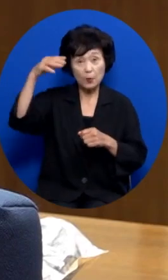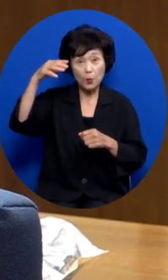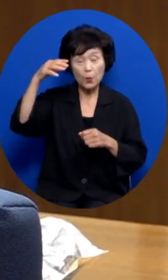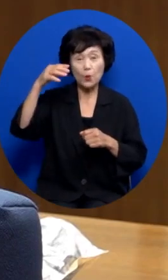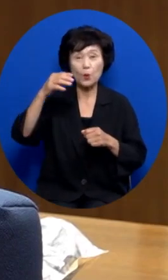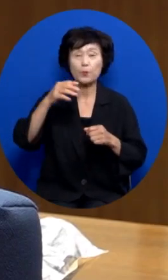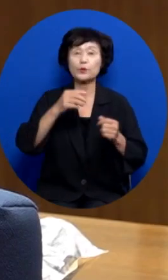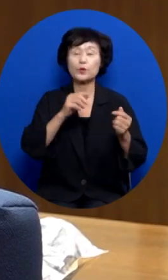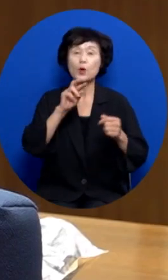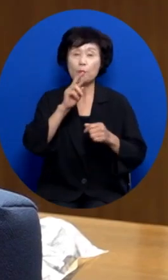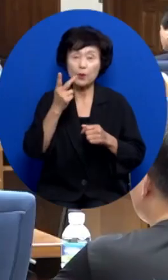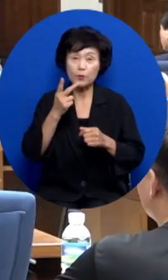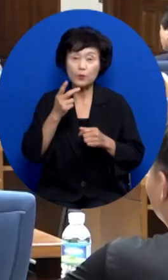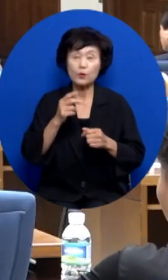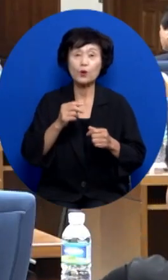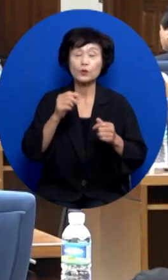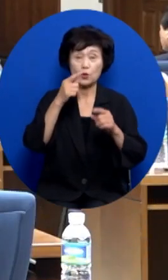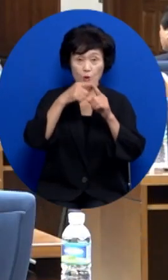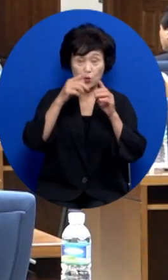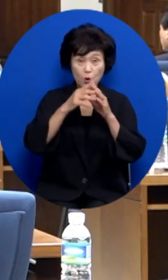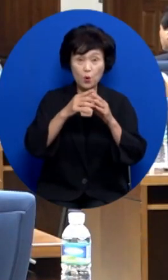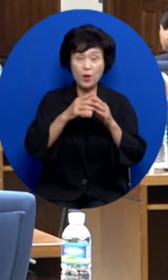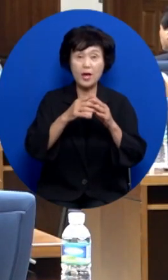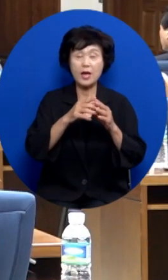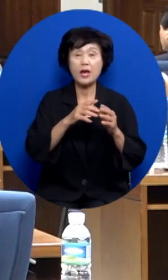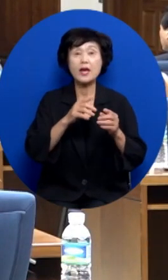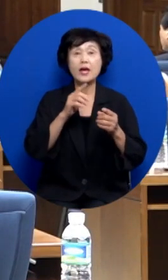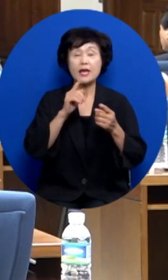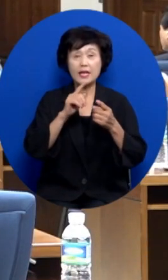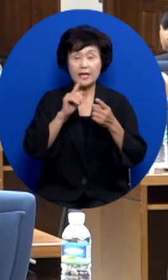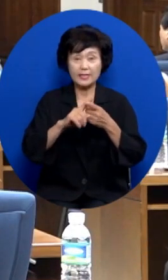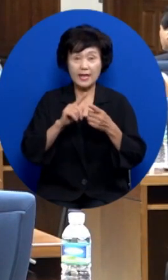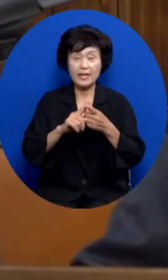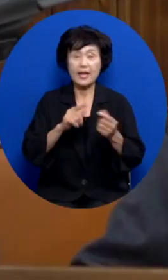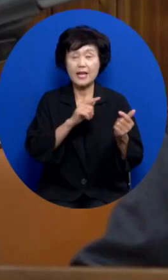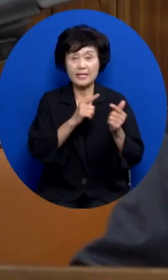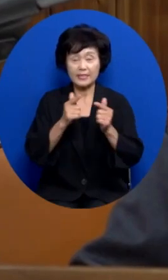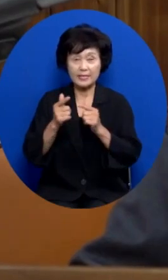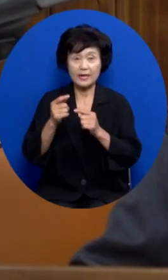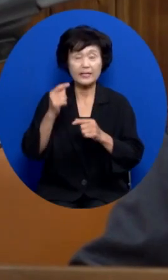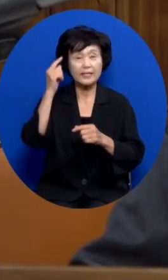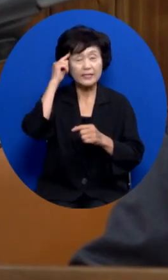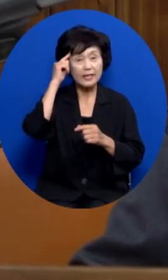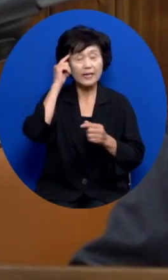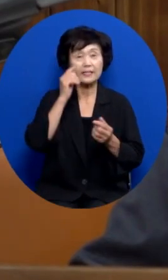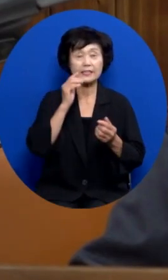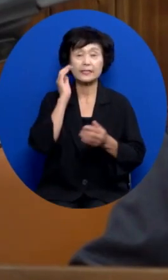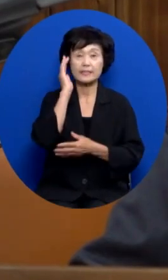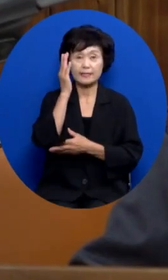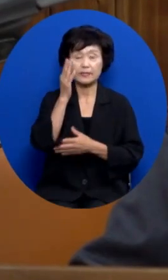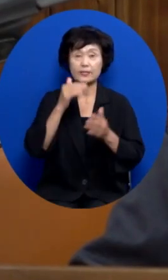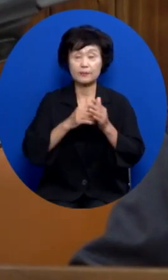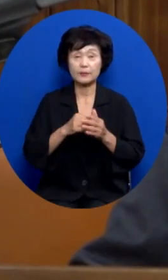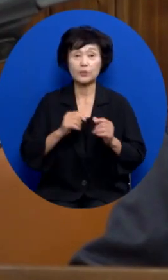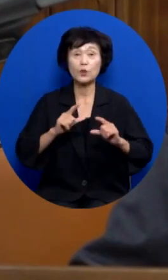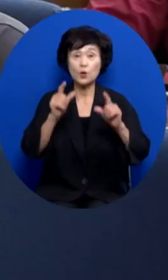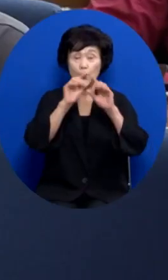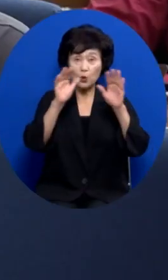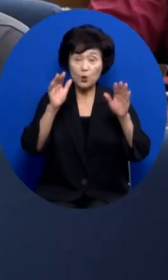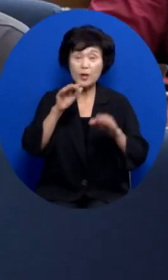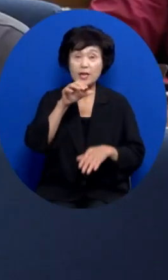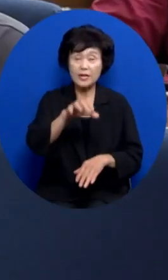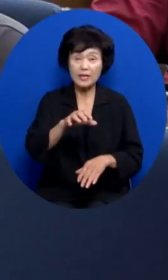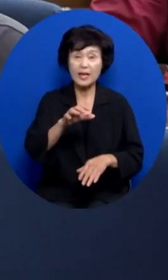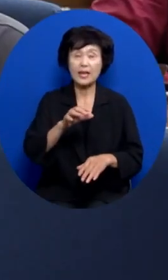재활용 센터 운영 등이 교회의 기후위기 극복 방안으로 제시됐습니다. 또 교회가 기후위기에 대해